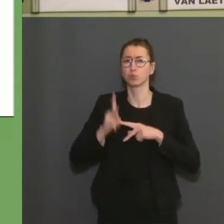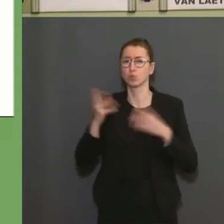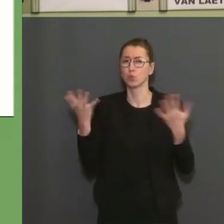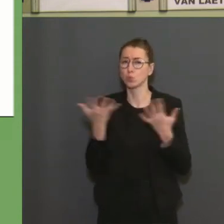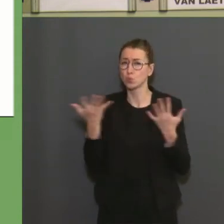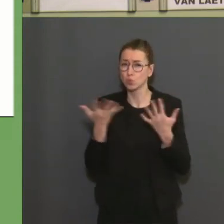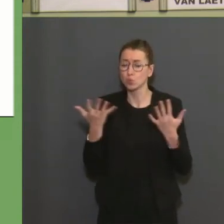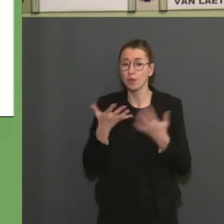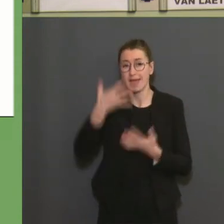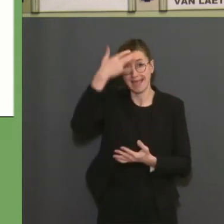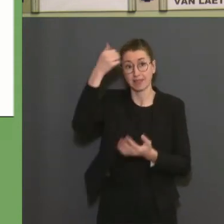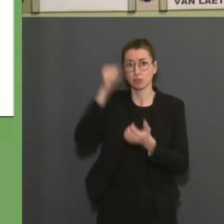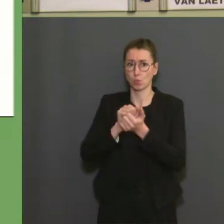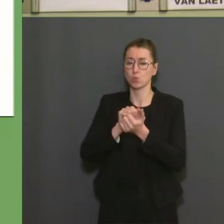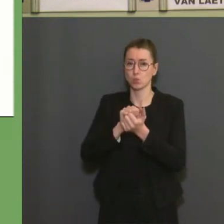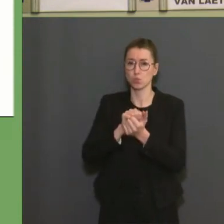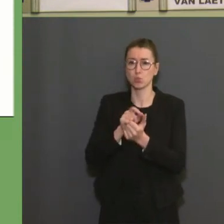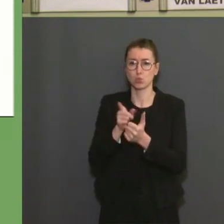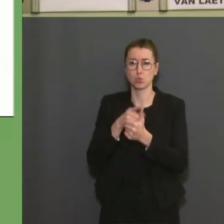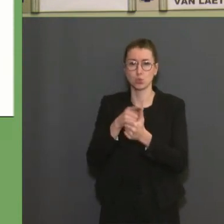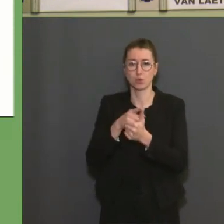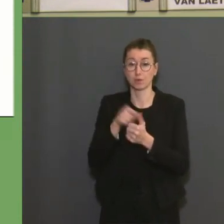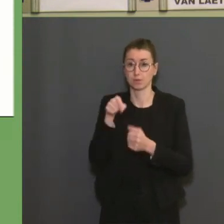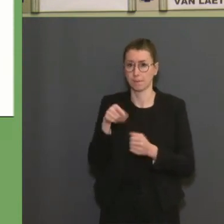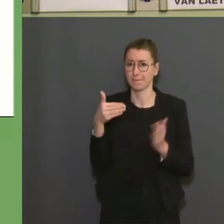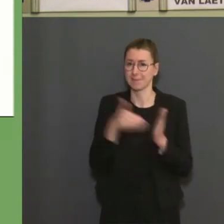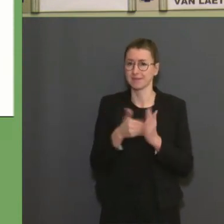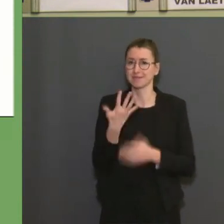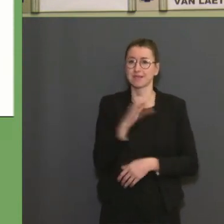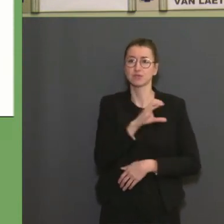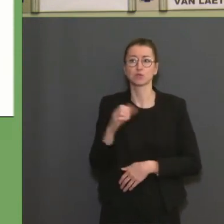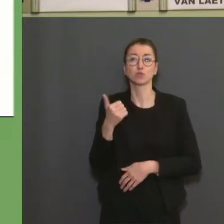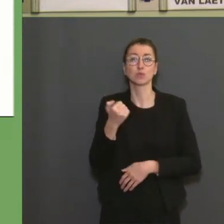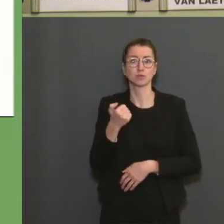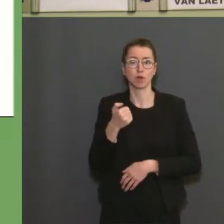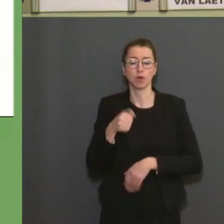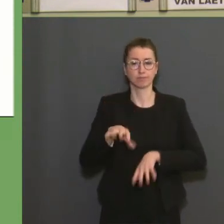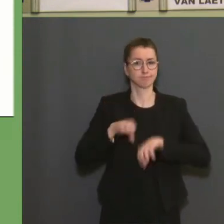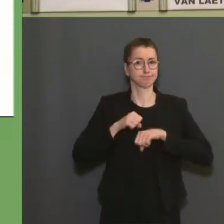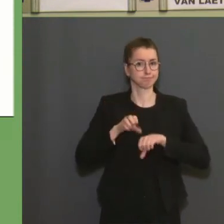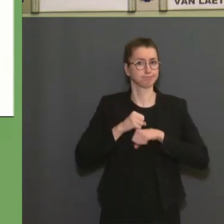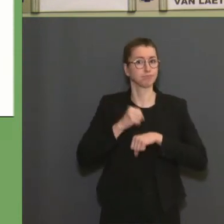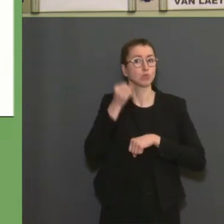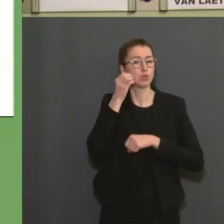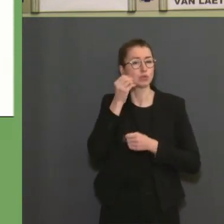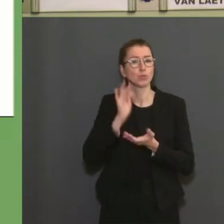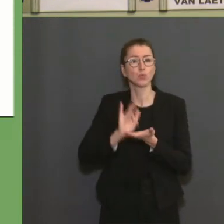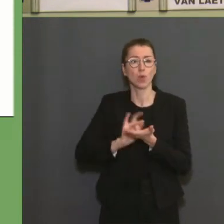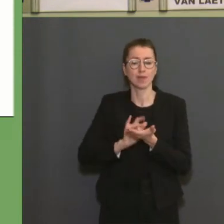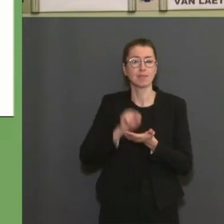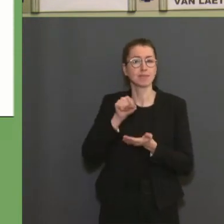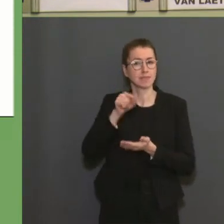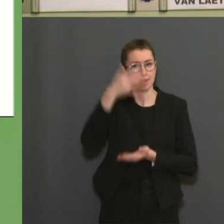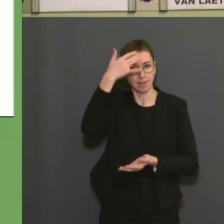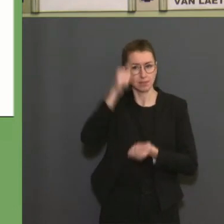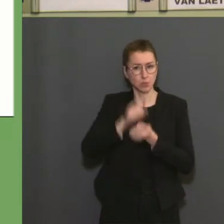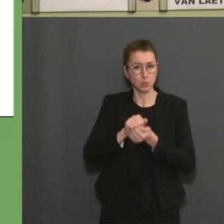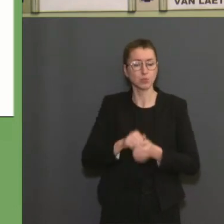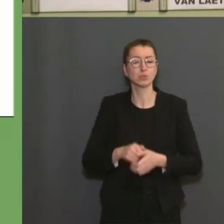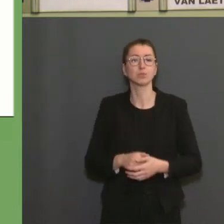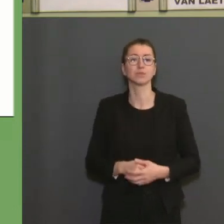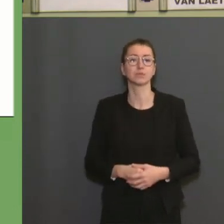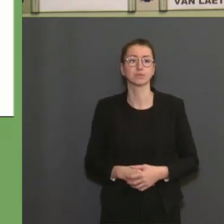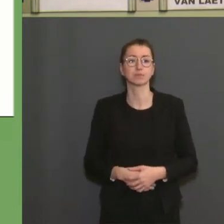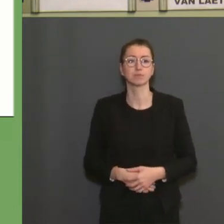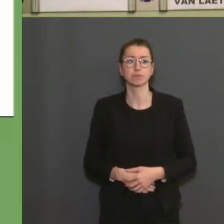avec 1560 nouveaux cas par jour en moyenne. Si on s'intéresse maintenant aux